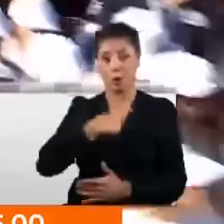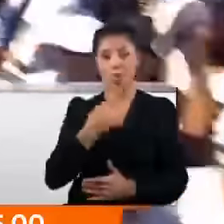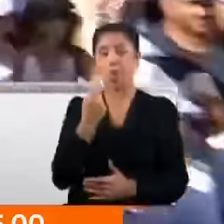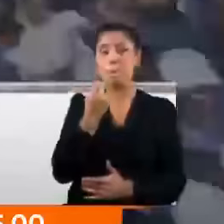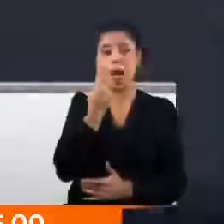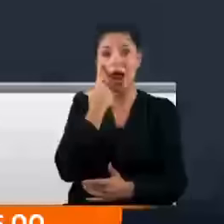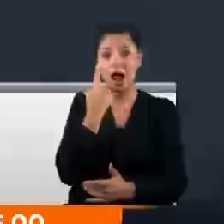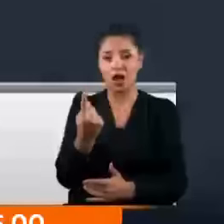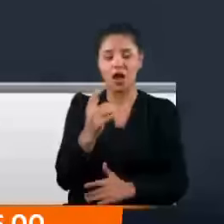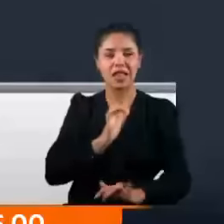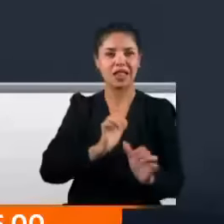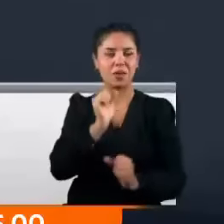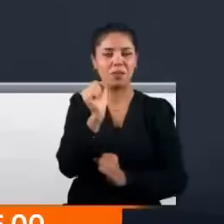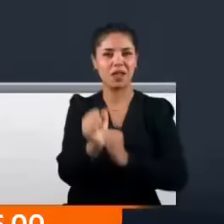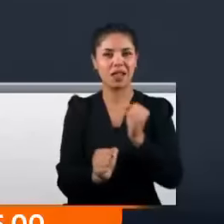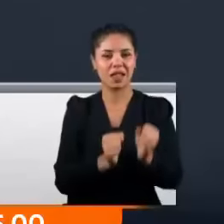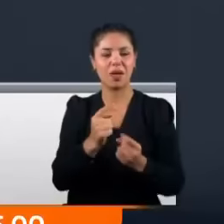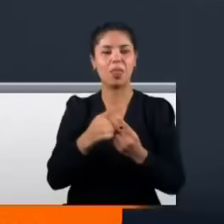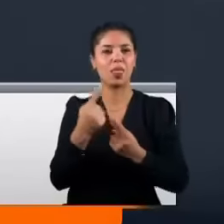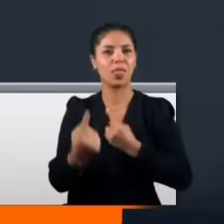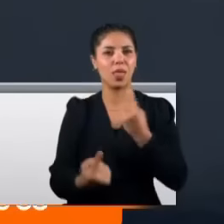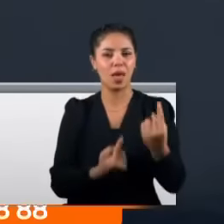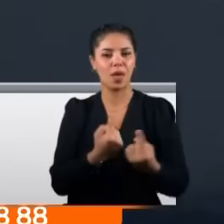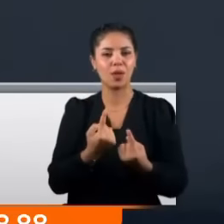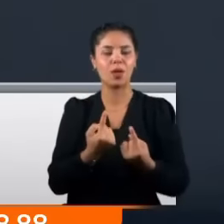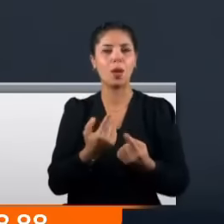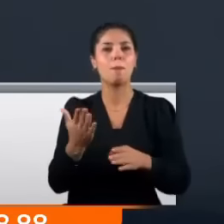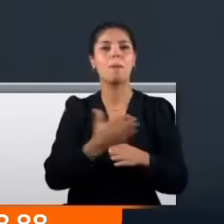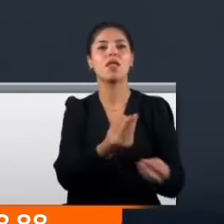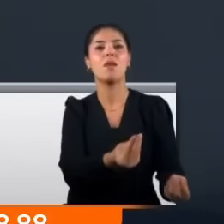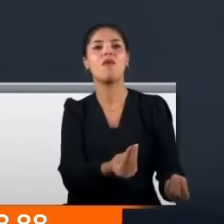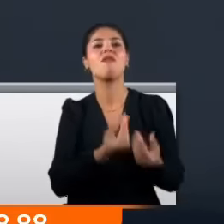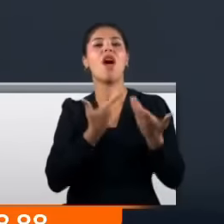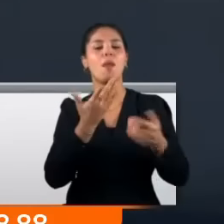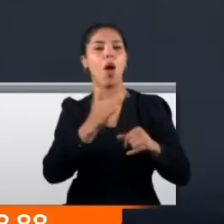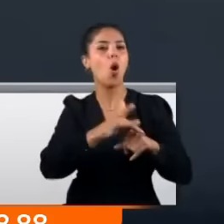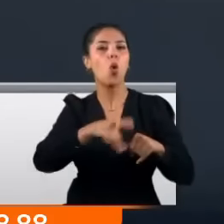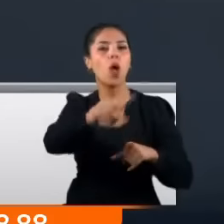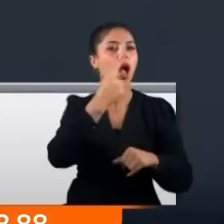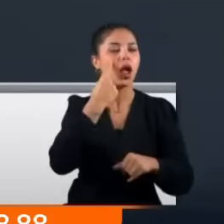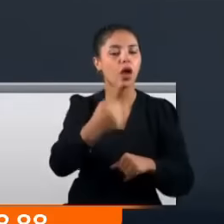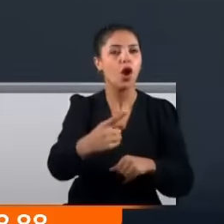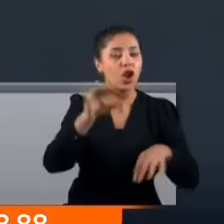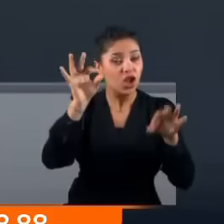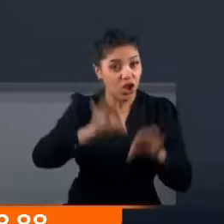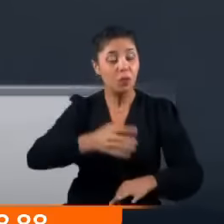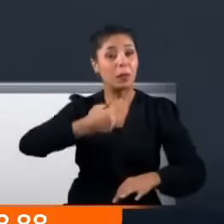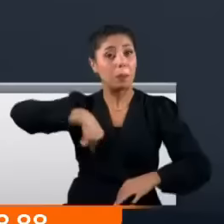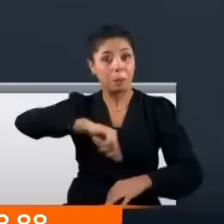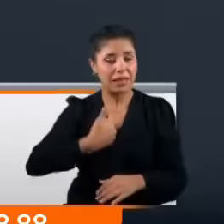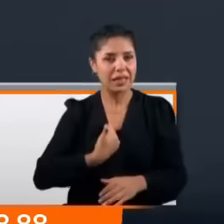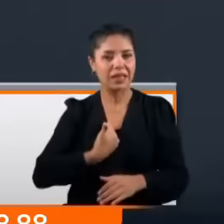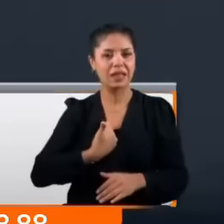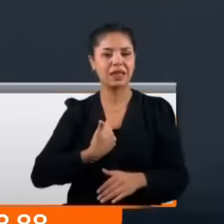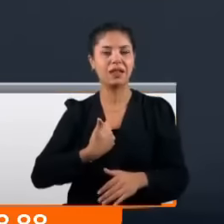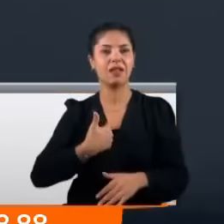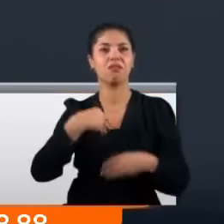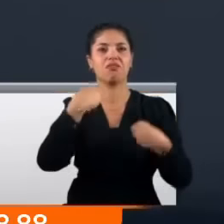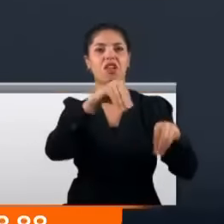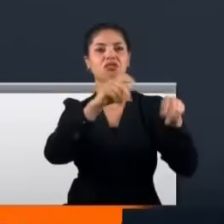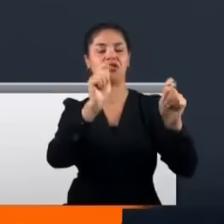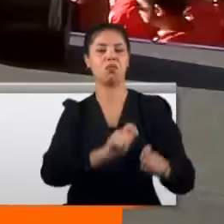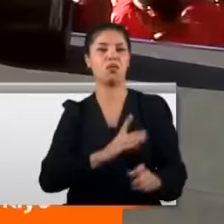parasıyla savunma sanayi teknolojisi ürünü vermeyen ülkelere artık ihracat